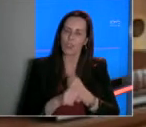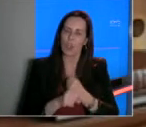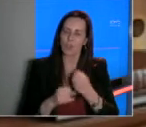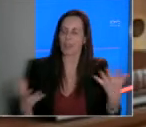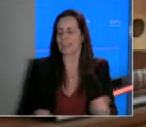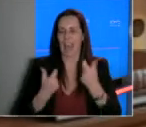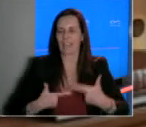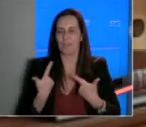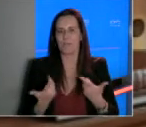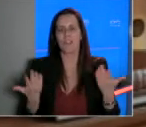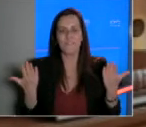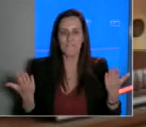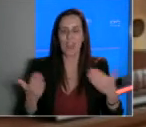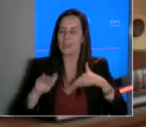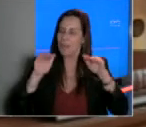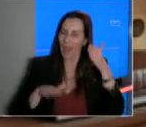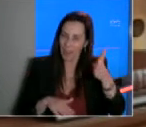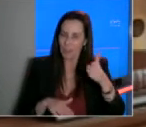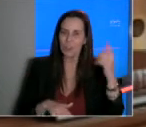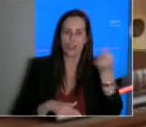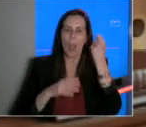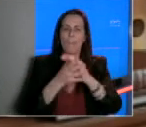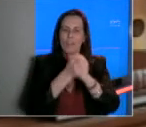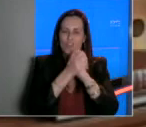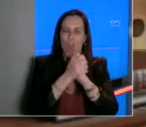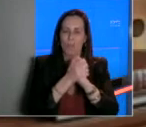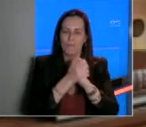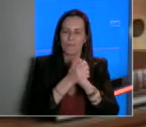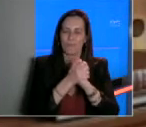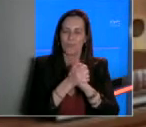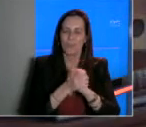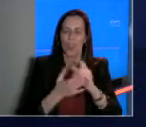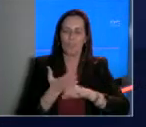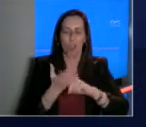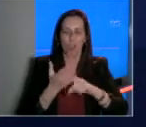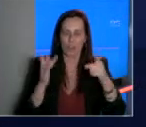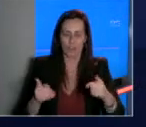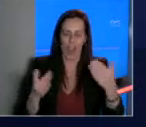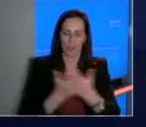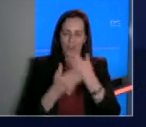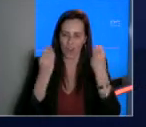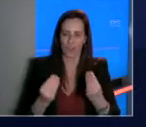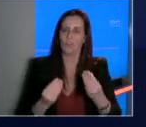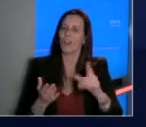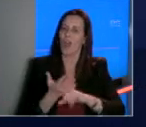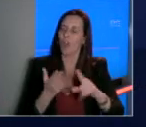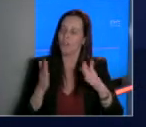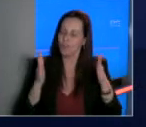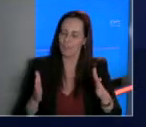בהצלת חיים. ואני מאחל לכם שבת שלום, וראש חודש, היום היה ראש חודש, נכון. כיסן, אז